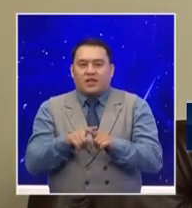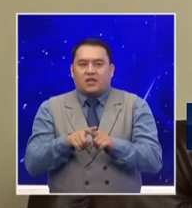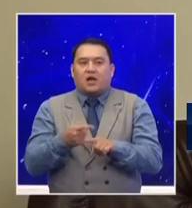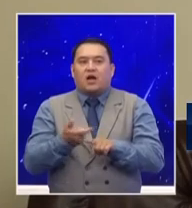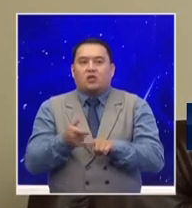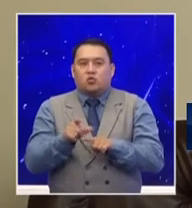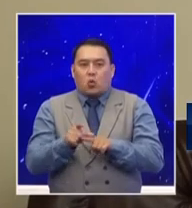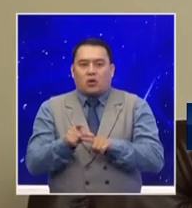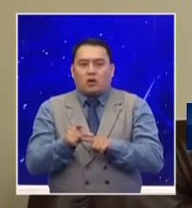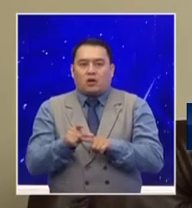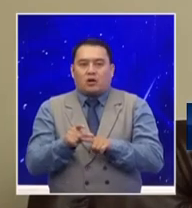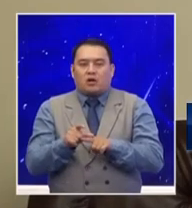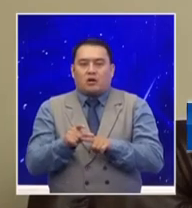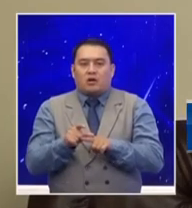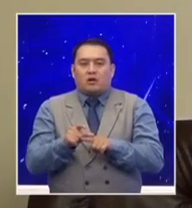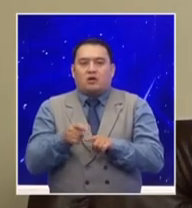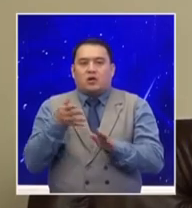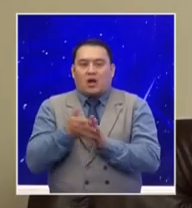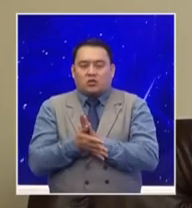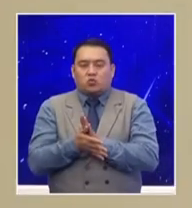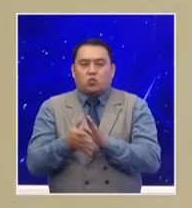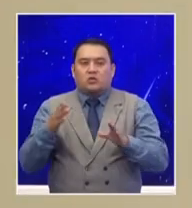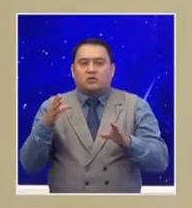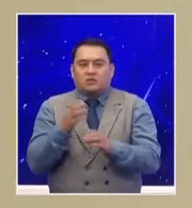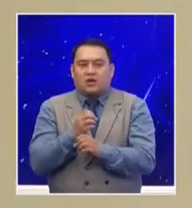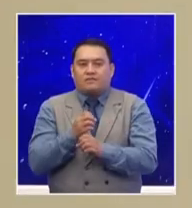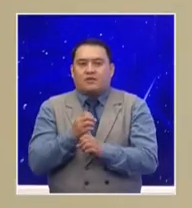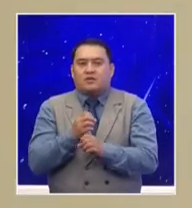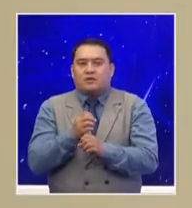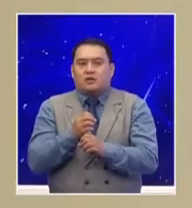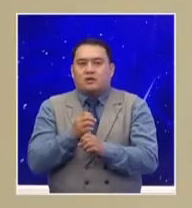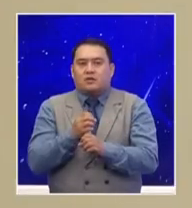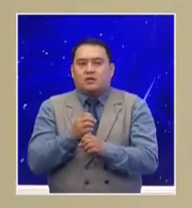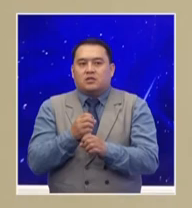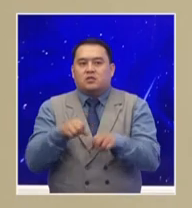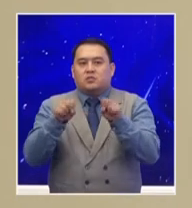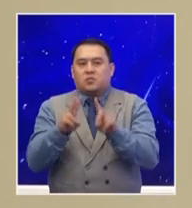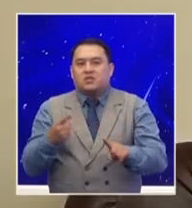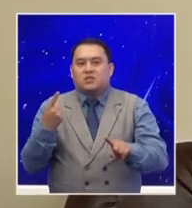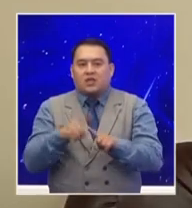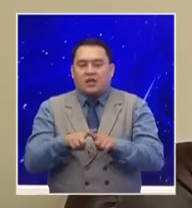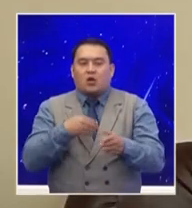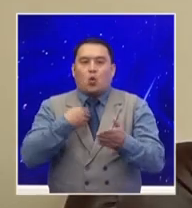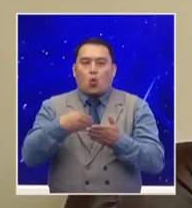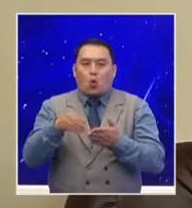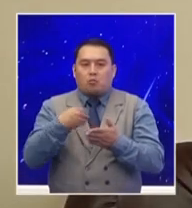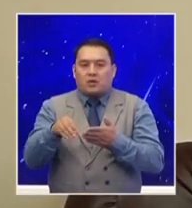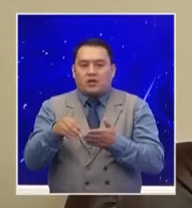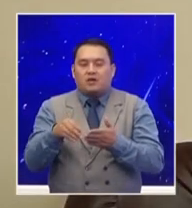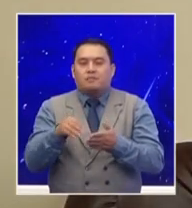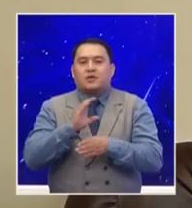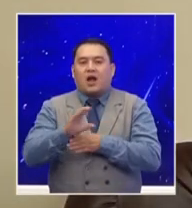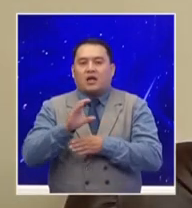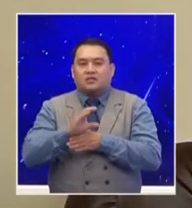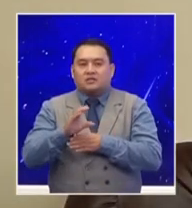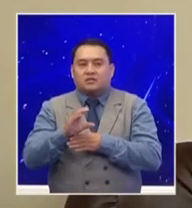в несколько раз оптимизировала расходы и снизила убытки аграриев. Спецтехника закупается у таких мировых заводов-производителей,